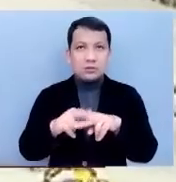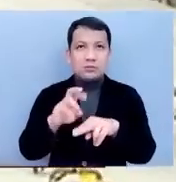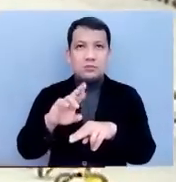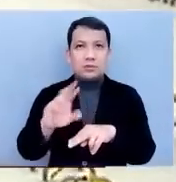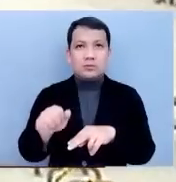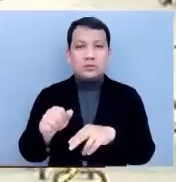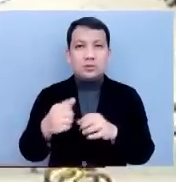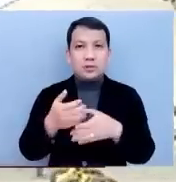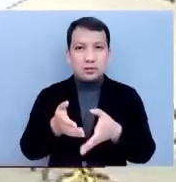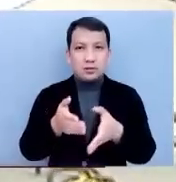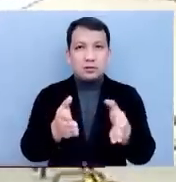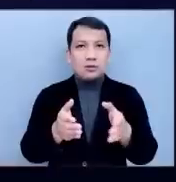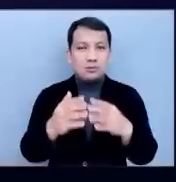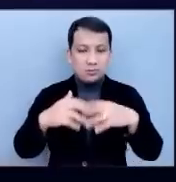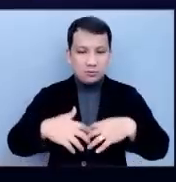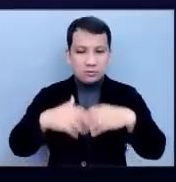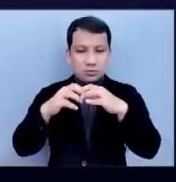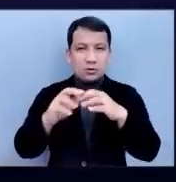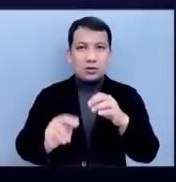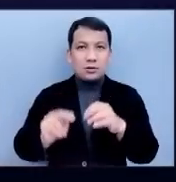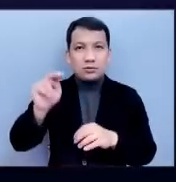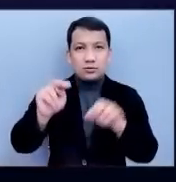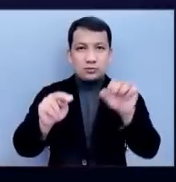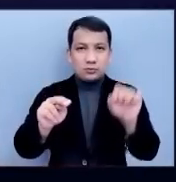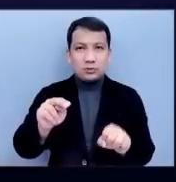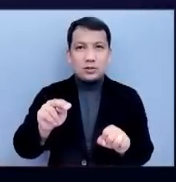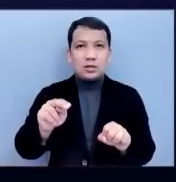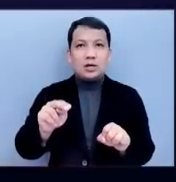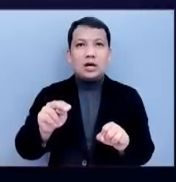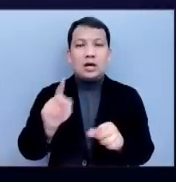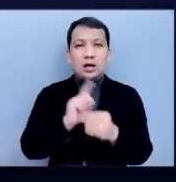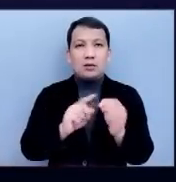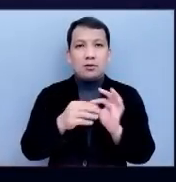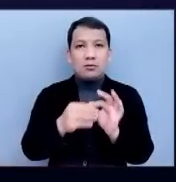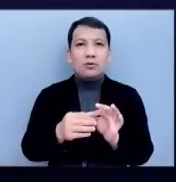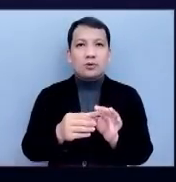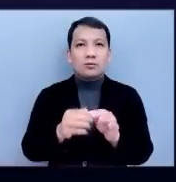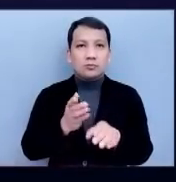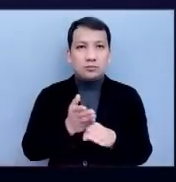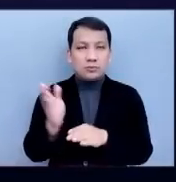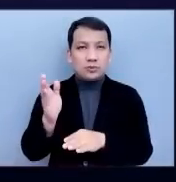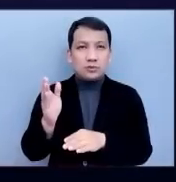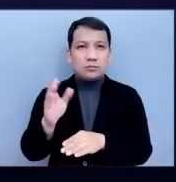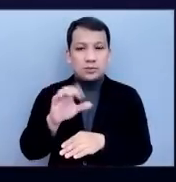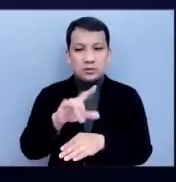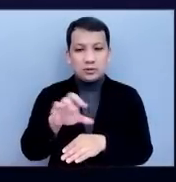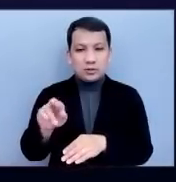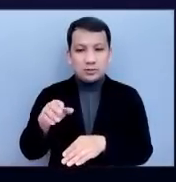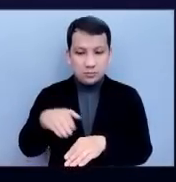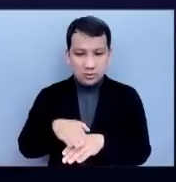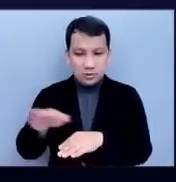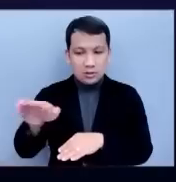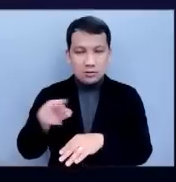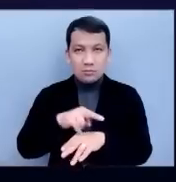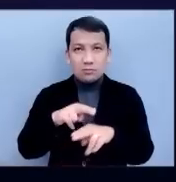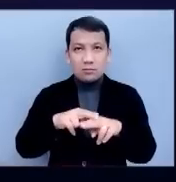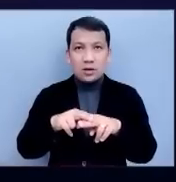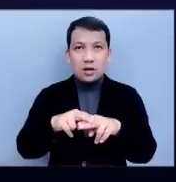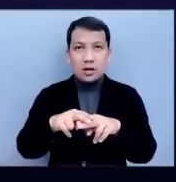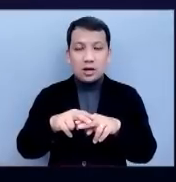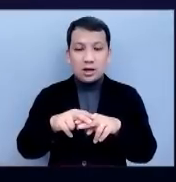bigyang daan ang konstruksyon ng North-South Commuter Railway na tatakbo mula Clark sa Pampanga hanggang Calambay.